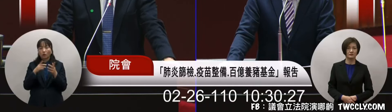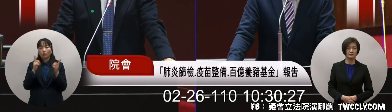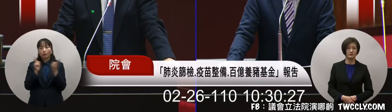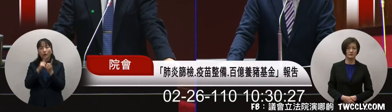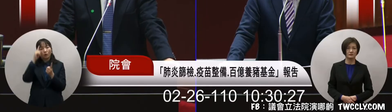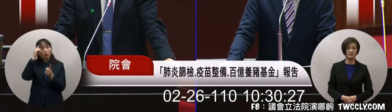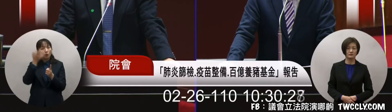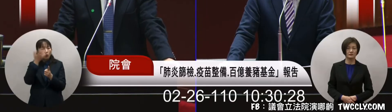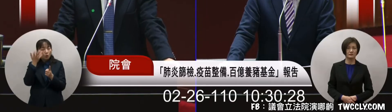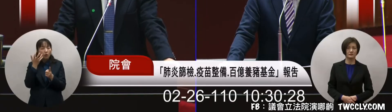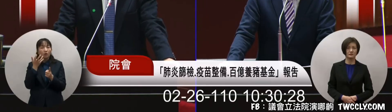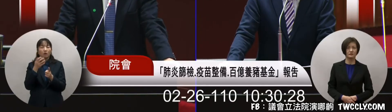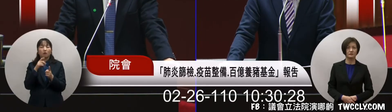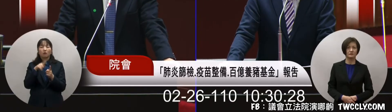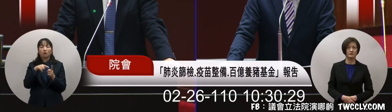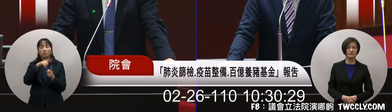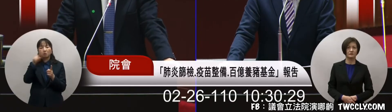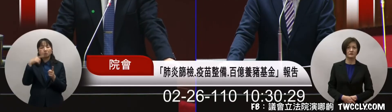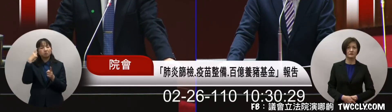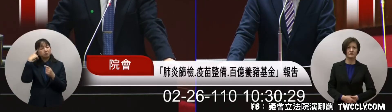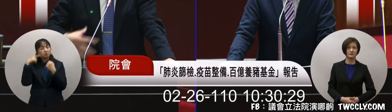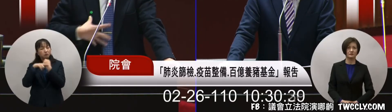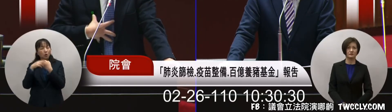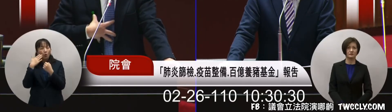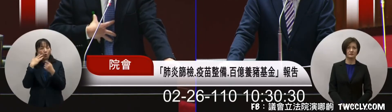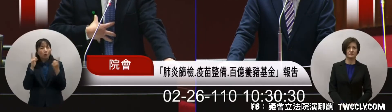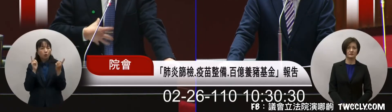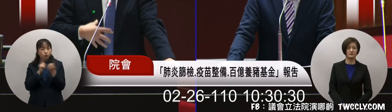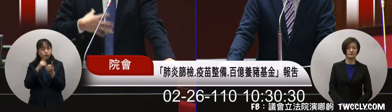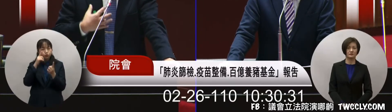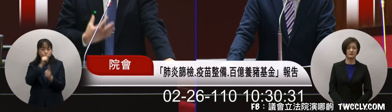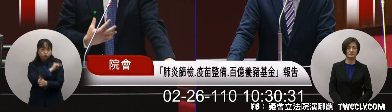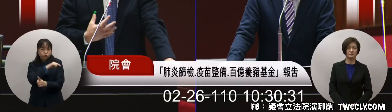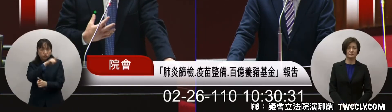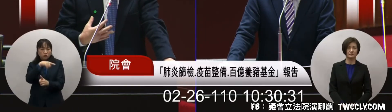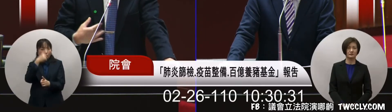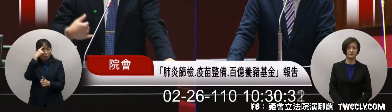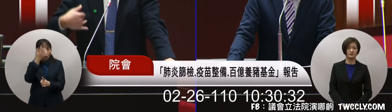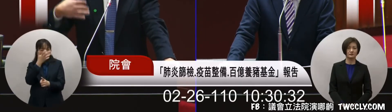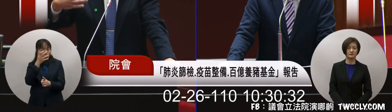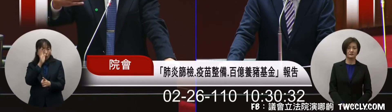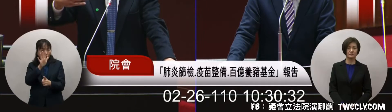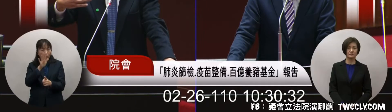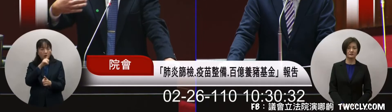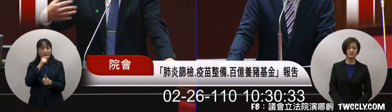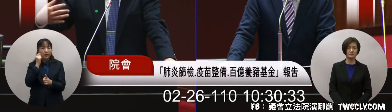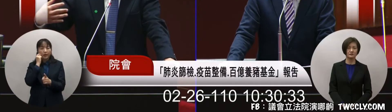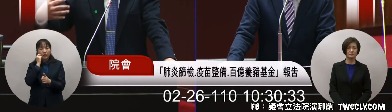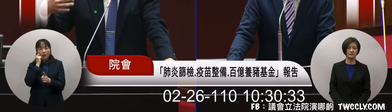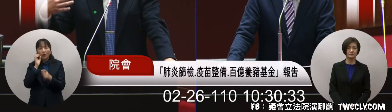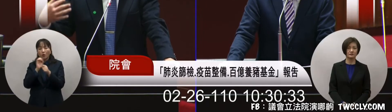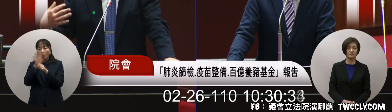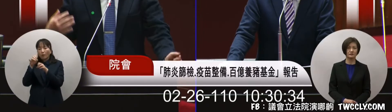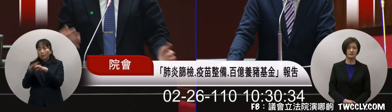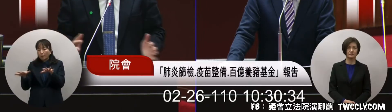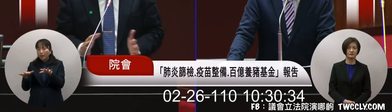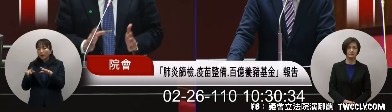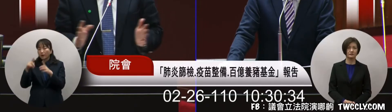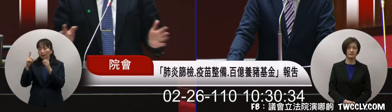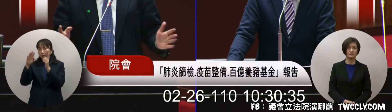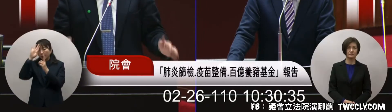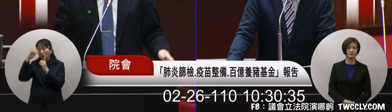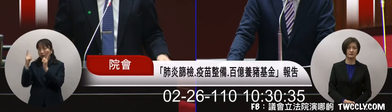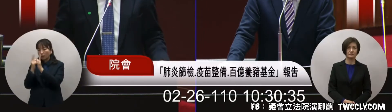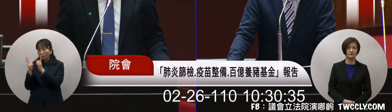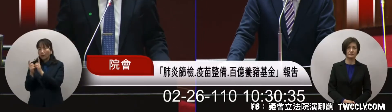的情况，所以大家在思考说，如果在发烧，医护人员又发烧，那你就很难去跟 COVID-19 的感染者能够